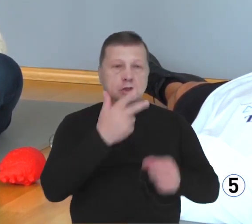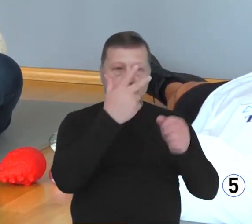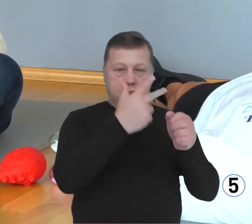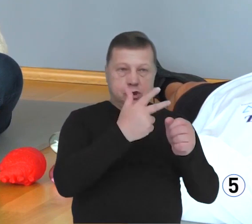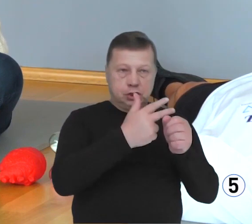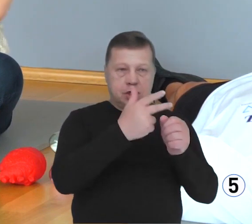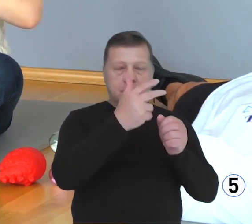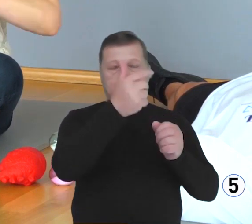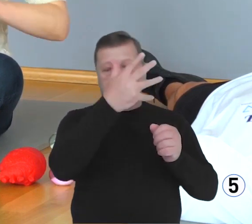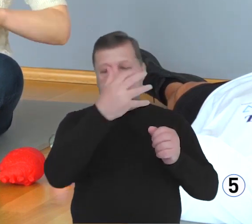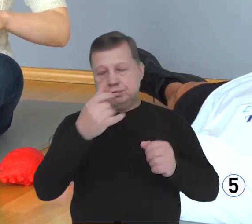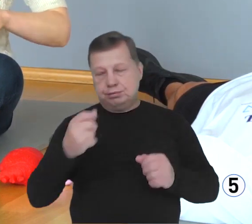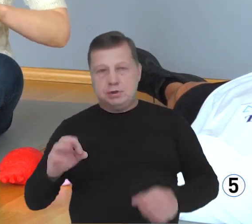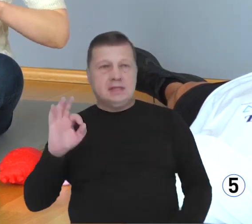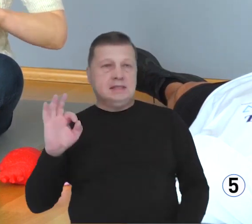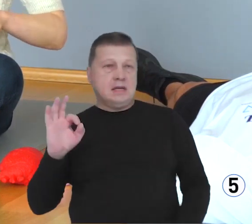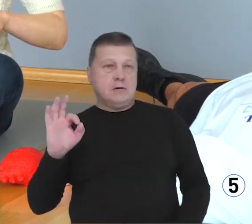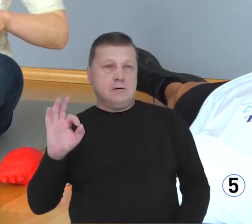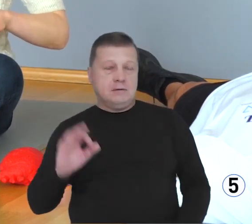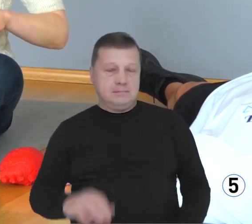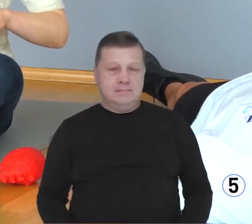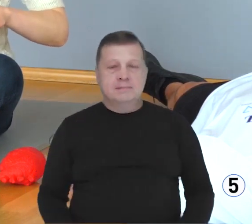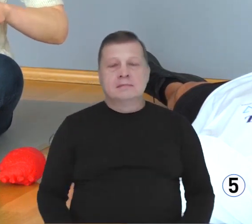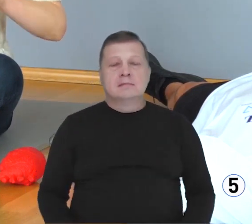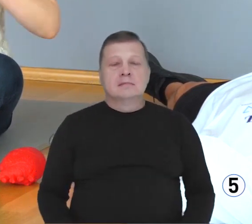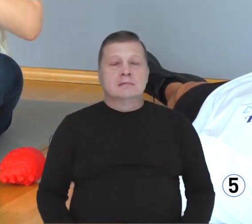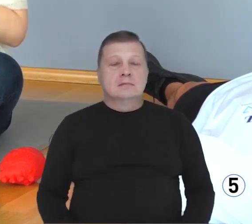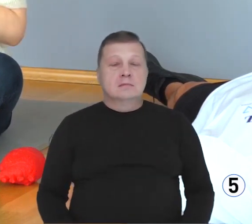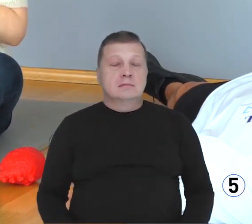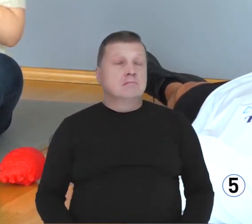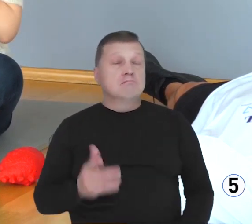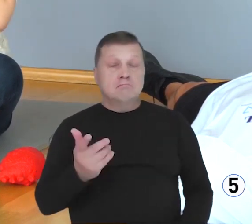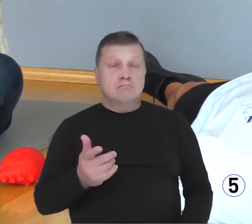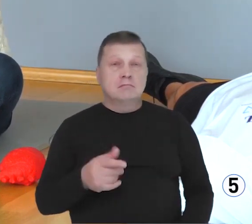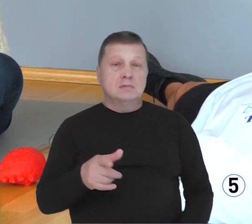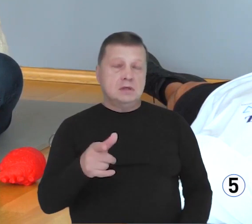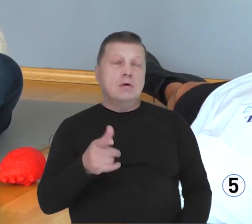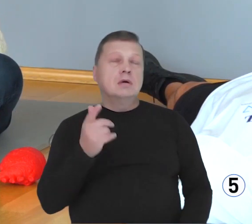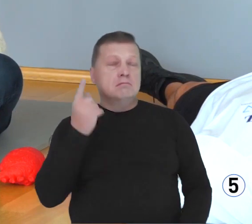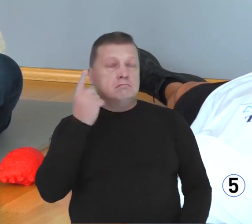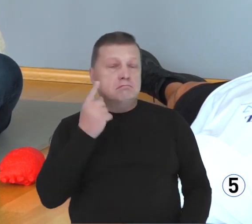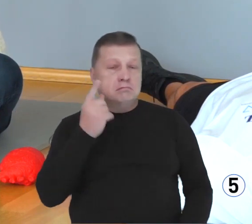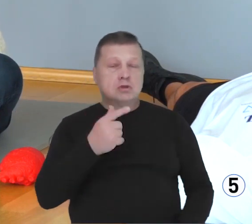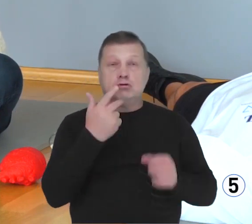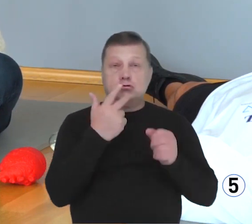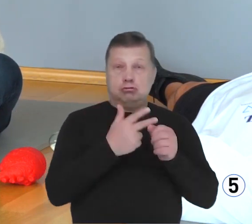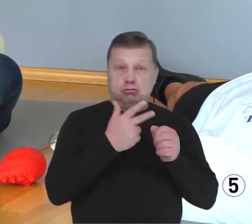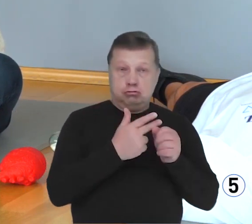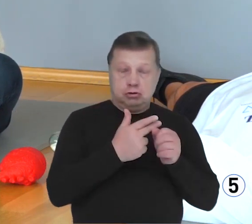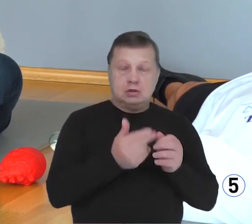od 30 w dół, do zera. W taki sposób, że kiedy mówisz